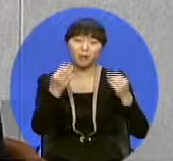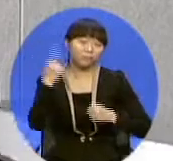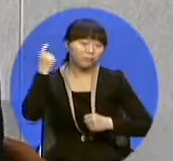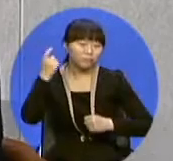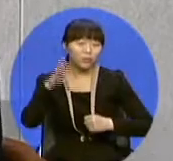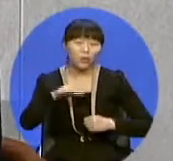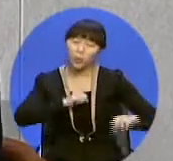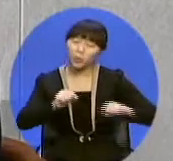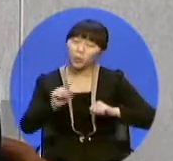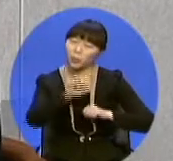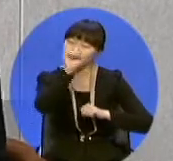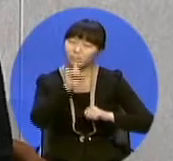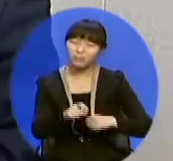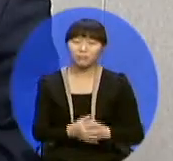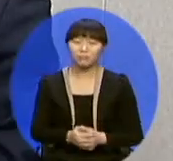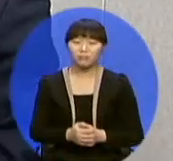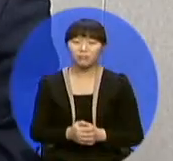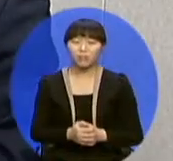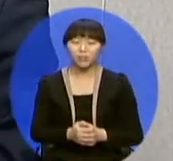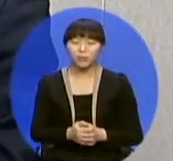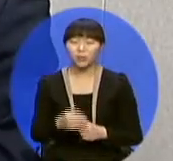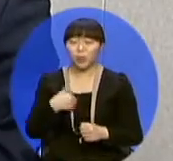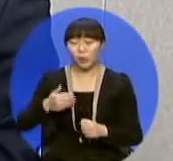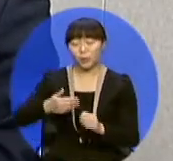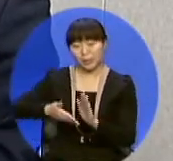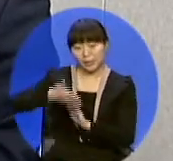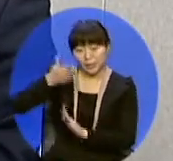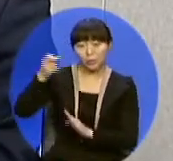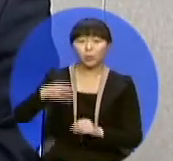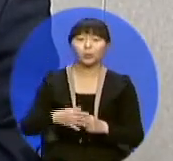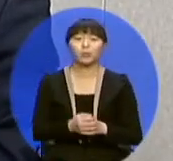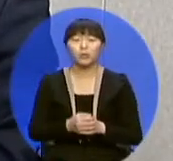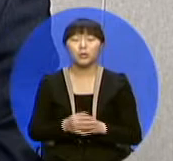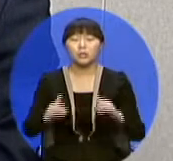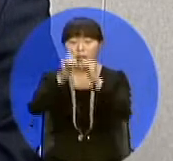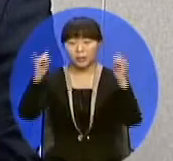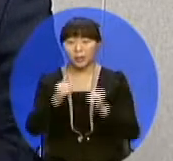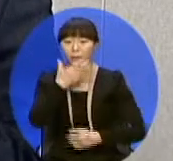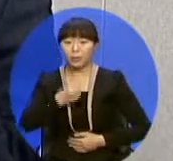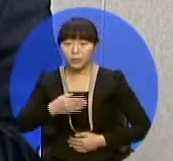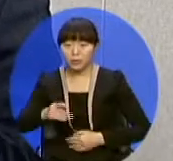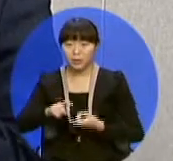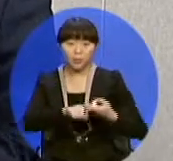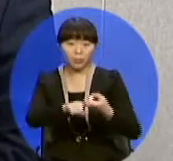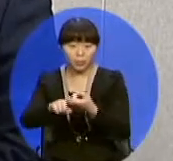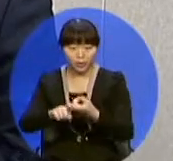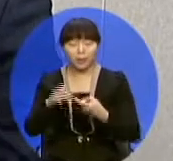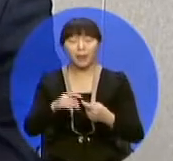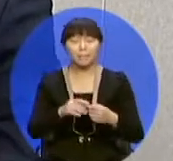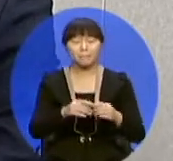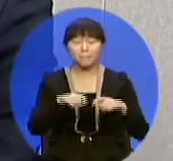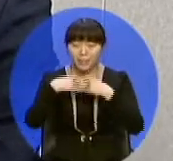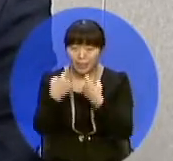이 운동은 어떤 운동인가요? 우리 광명시와 광명시 사회복지협의회 그러니까 민과